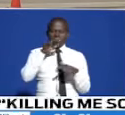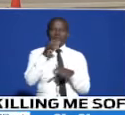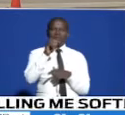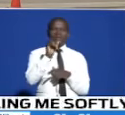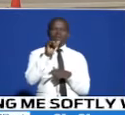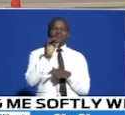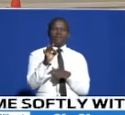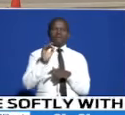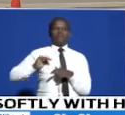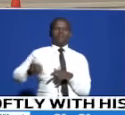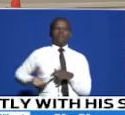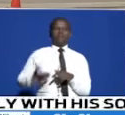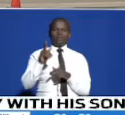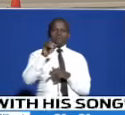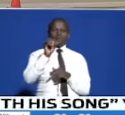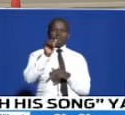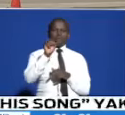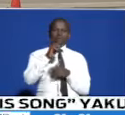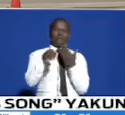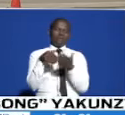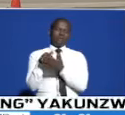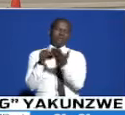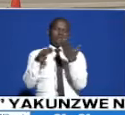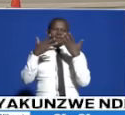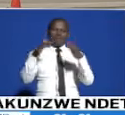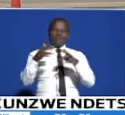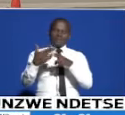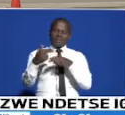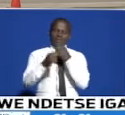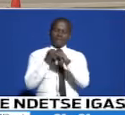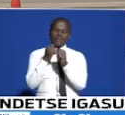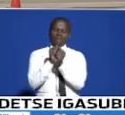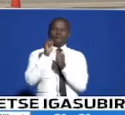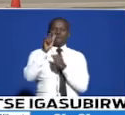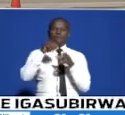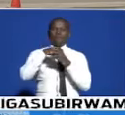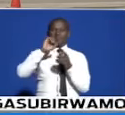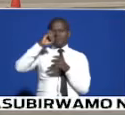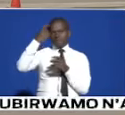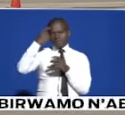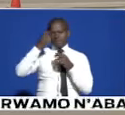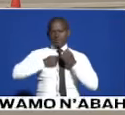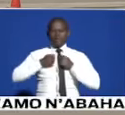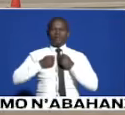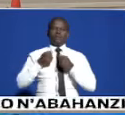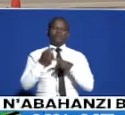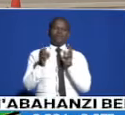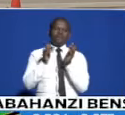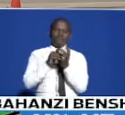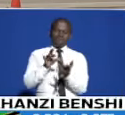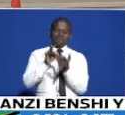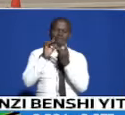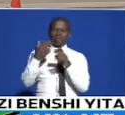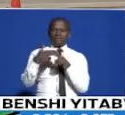OIF. Madame Louise Mushikiwabo yaramaze hafi imyaka 11 muri guverinoma y'u Rwanda, by'umwihariko imyaka